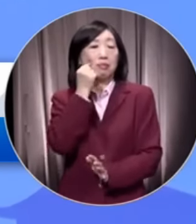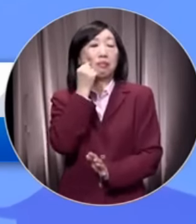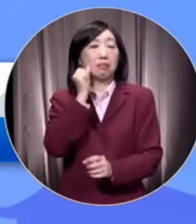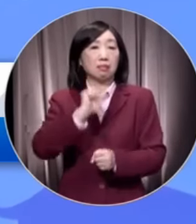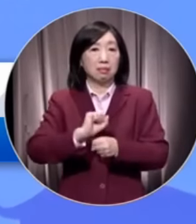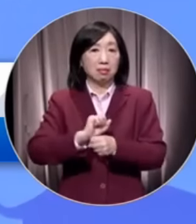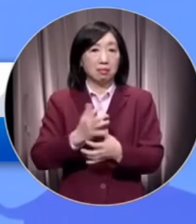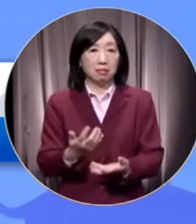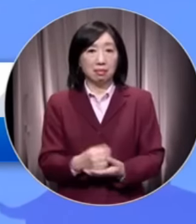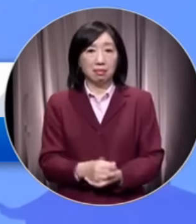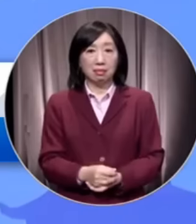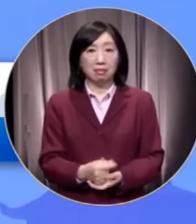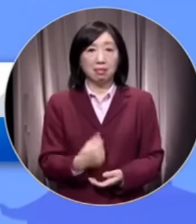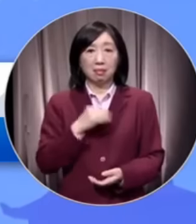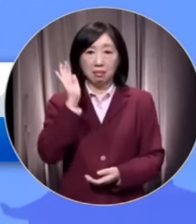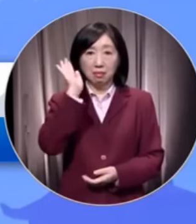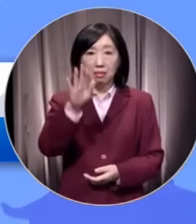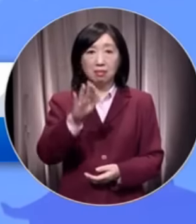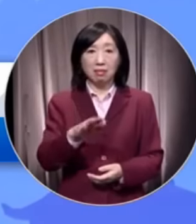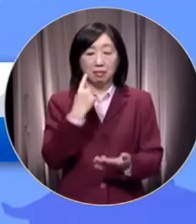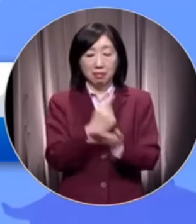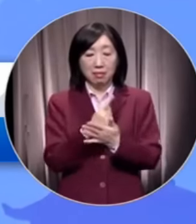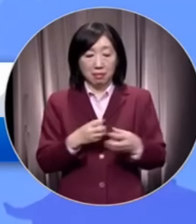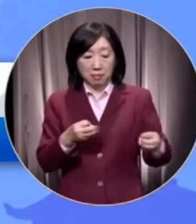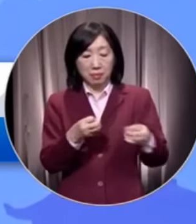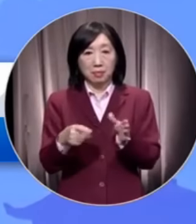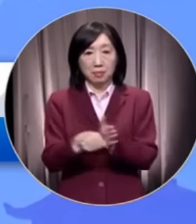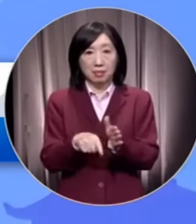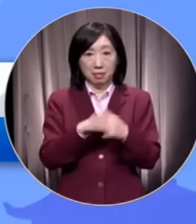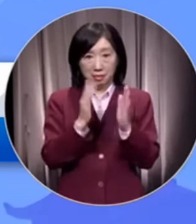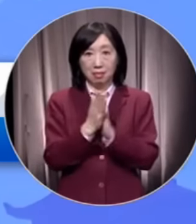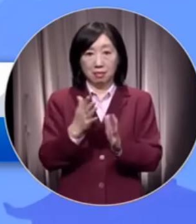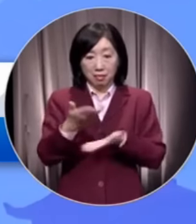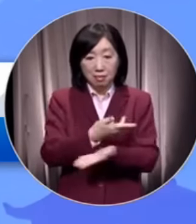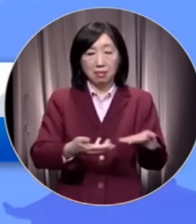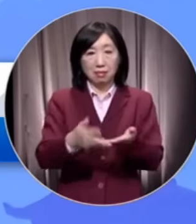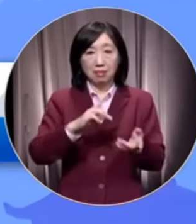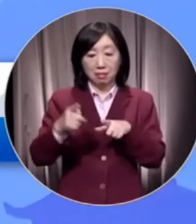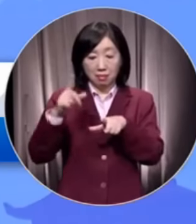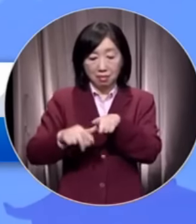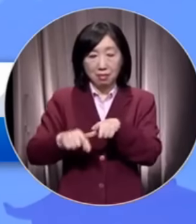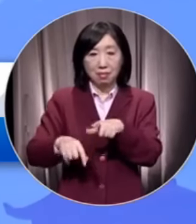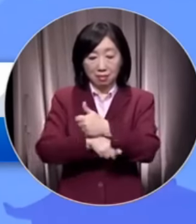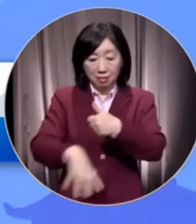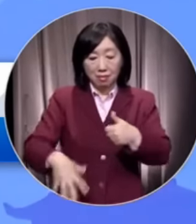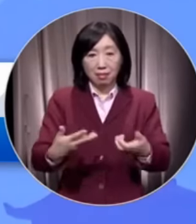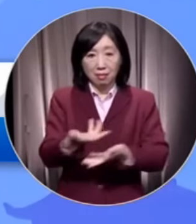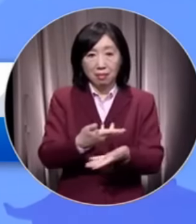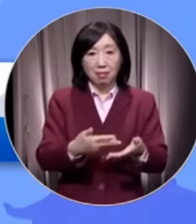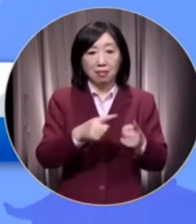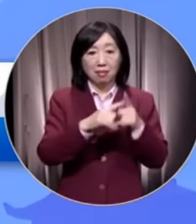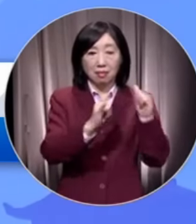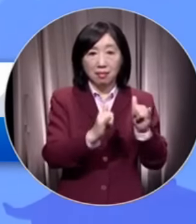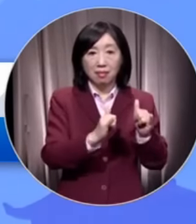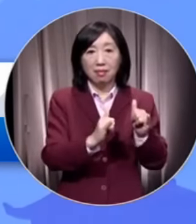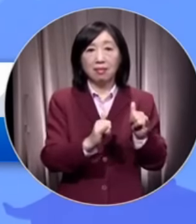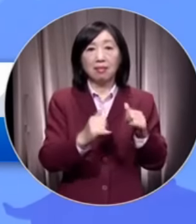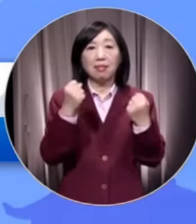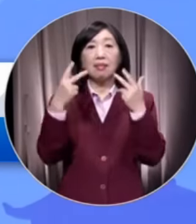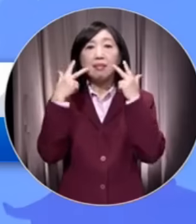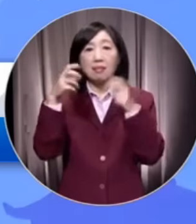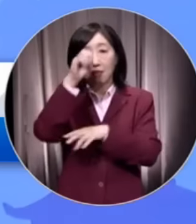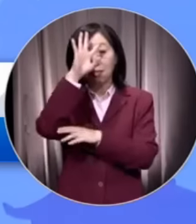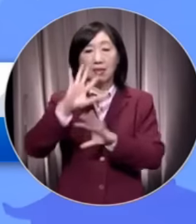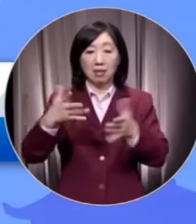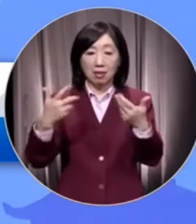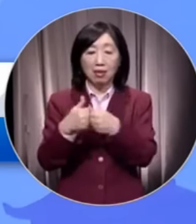以我将来在每一个谈判的过程中，我都会沟通，我会跟产业沟通，我会跟人民沟通，我会跟在野党沟通，我会跟